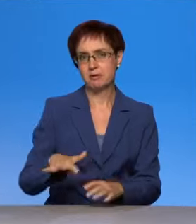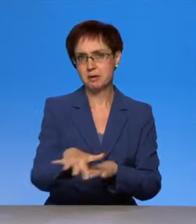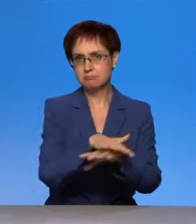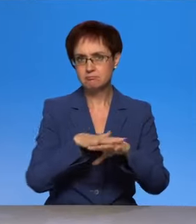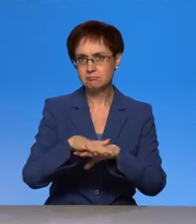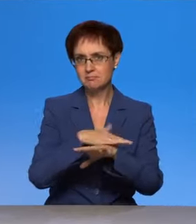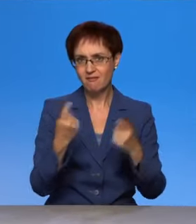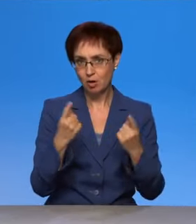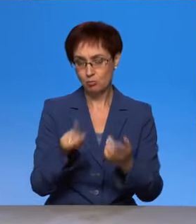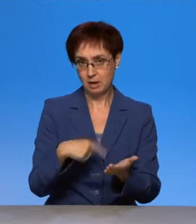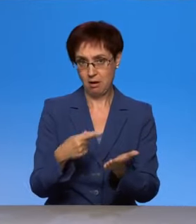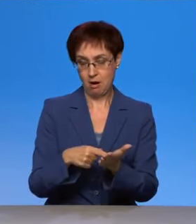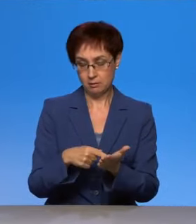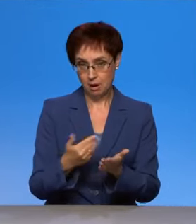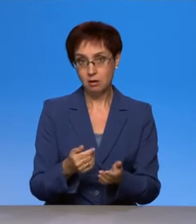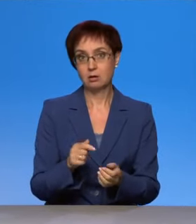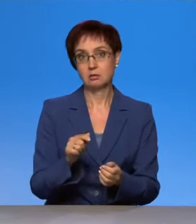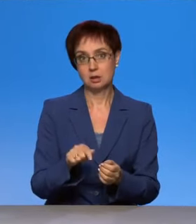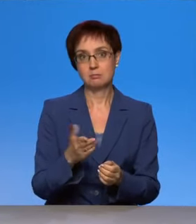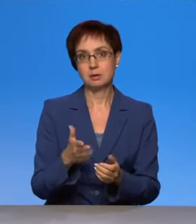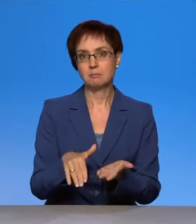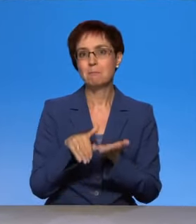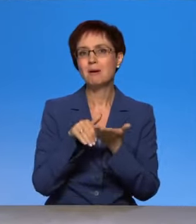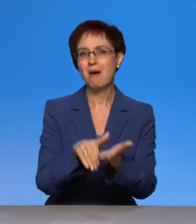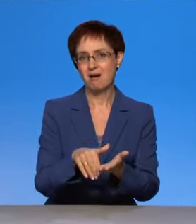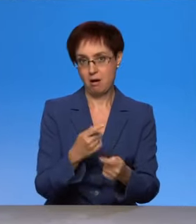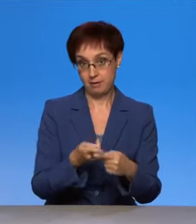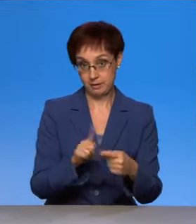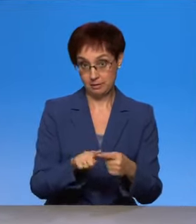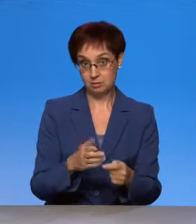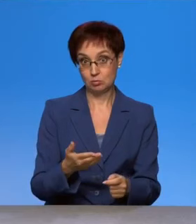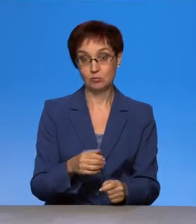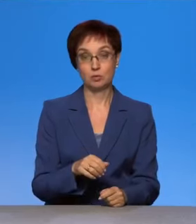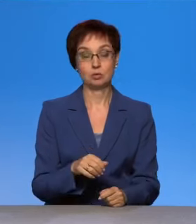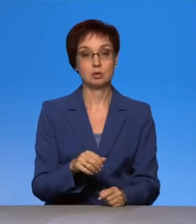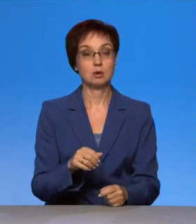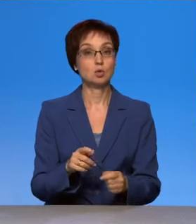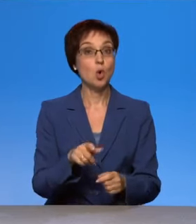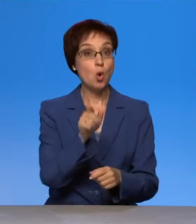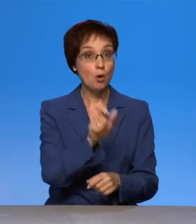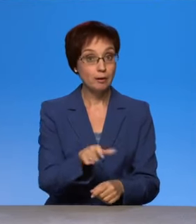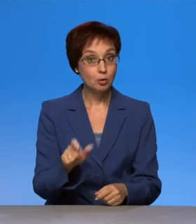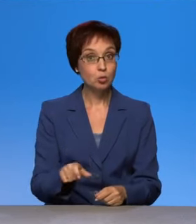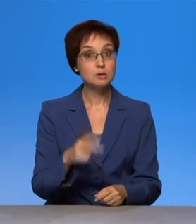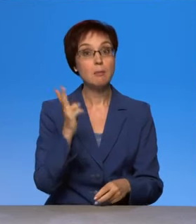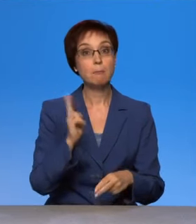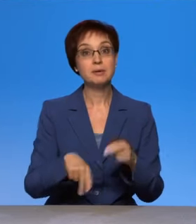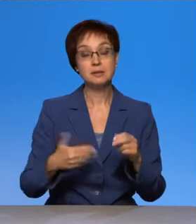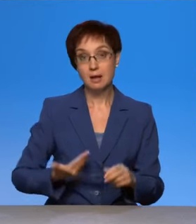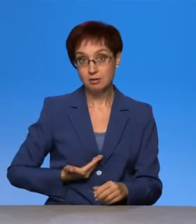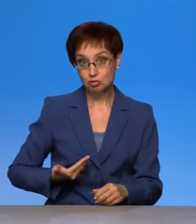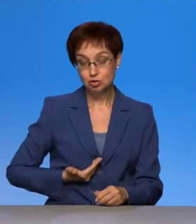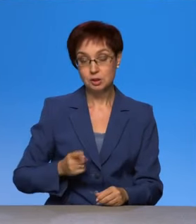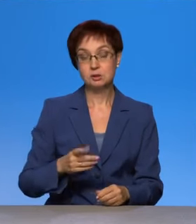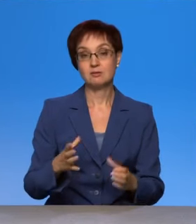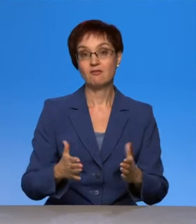картошку покопала, и хандра прошла. Это с одной стороны. А с другой стороны, люди перестали жить в больших семьях. Вот ты один в этом большом городе, у тебя